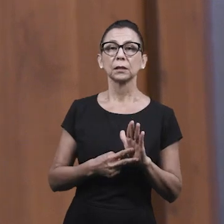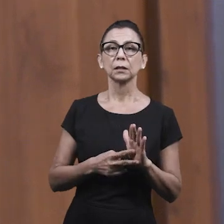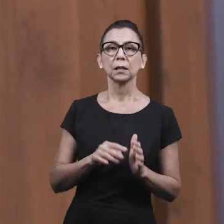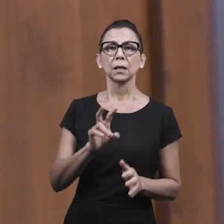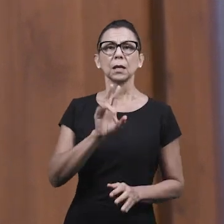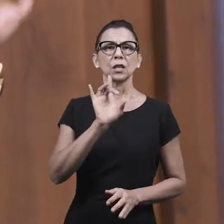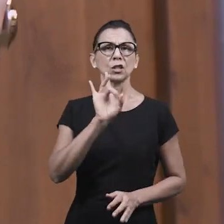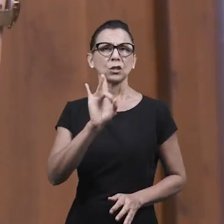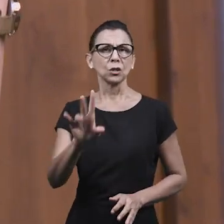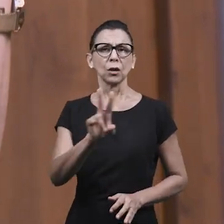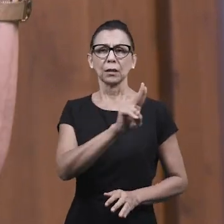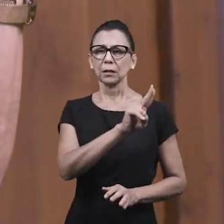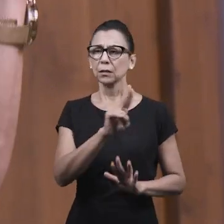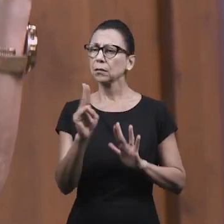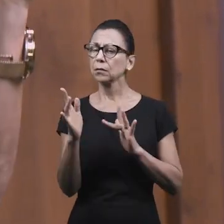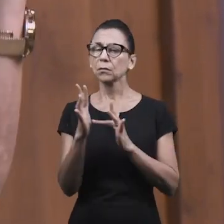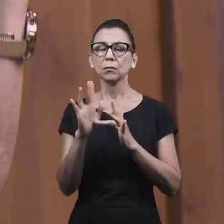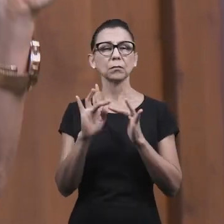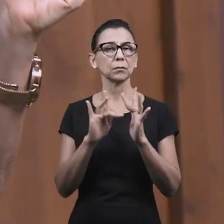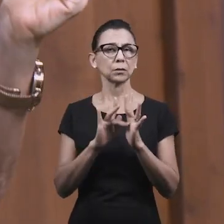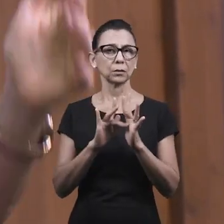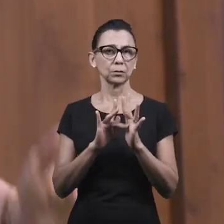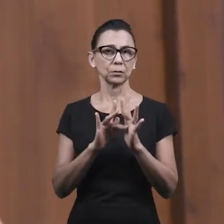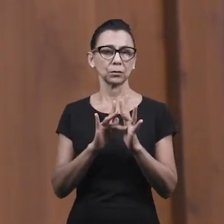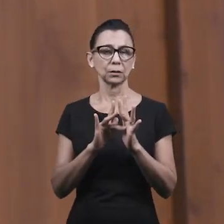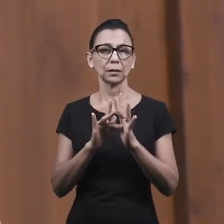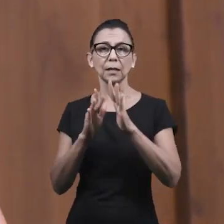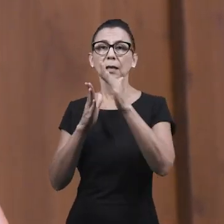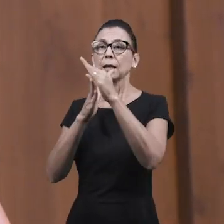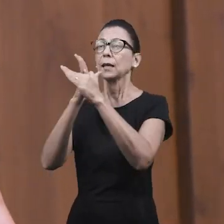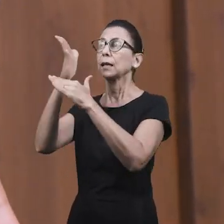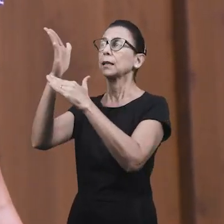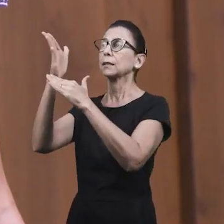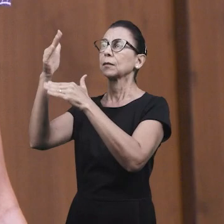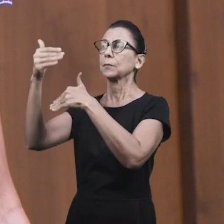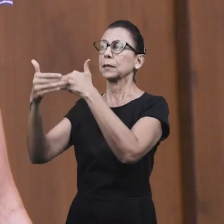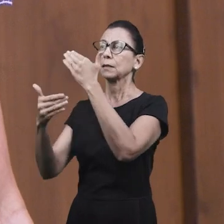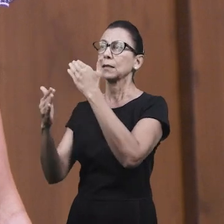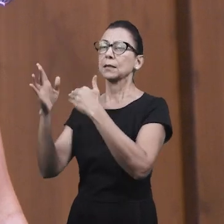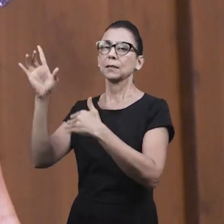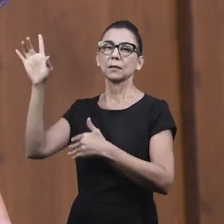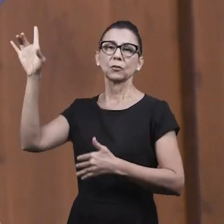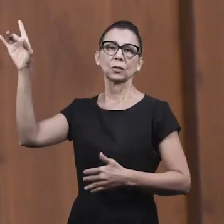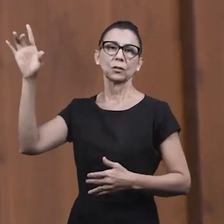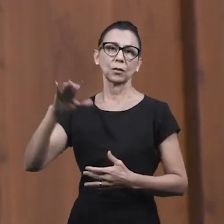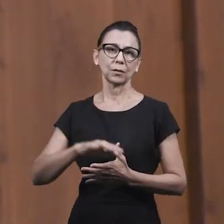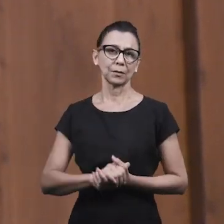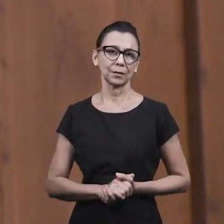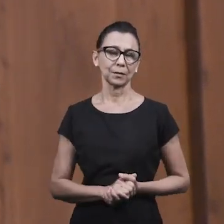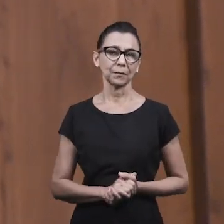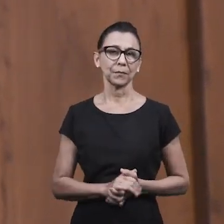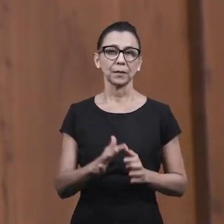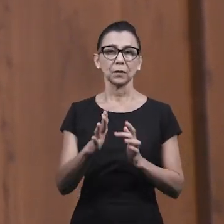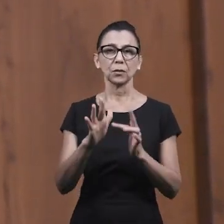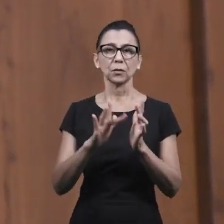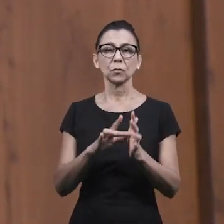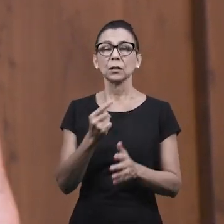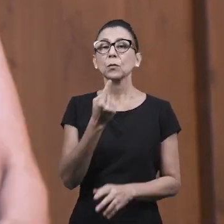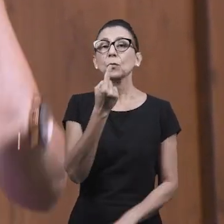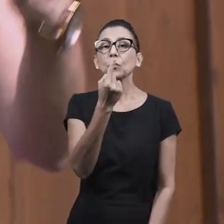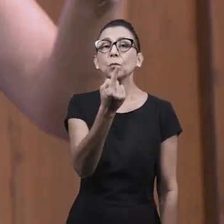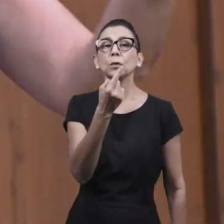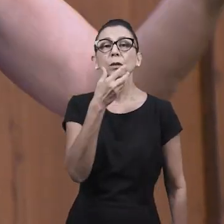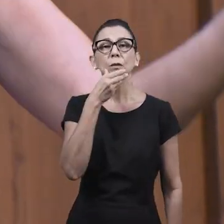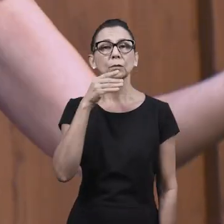l'accès à la présence de Dieu. Jésus est le seul sauveur, la seule entrée que nous avons vers le